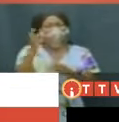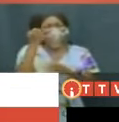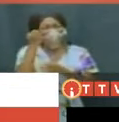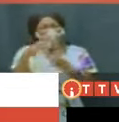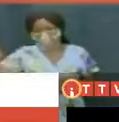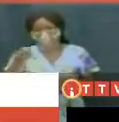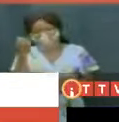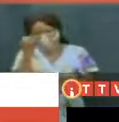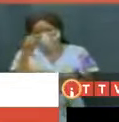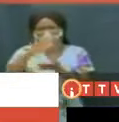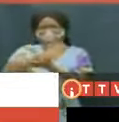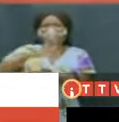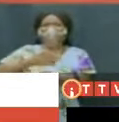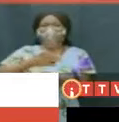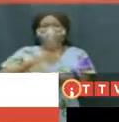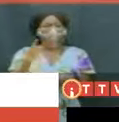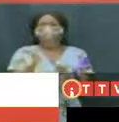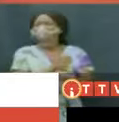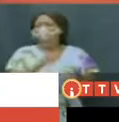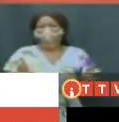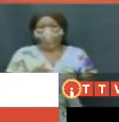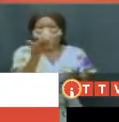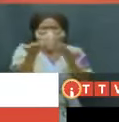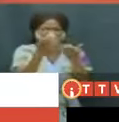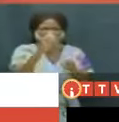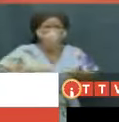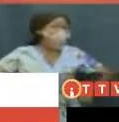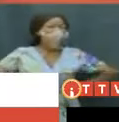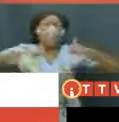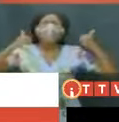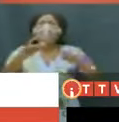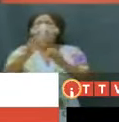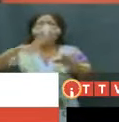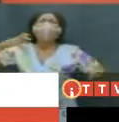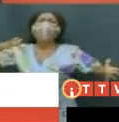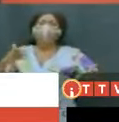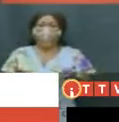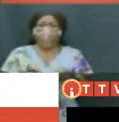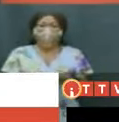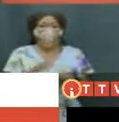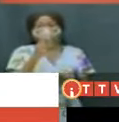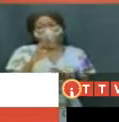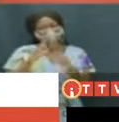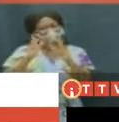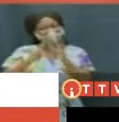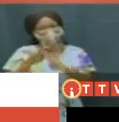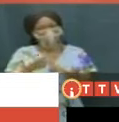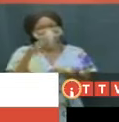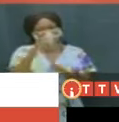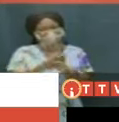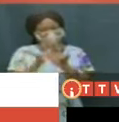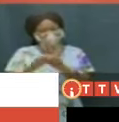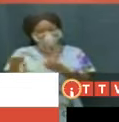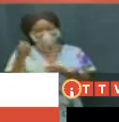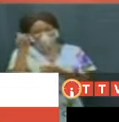kugwa chuluka bwanji sizingathe kuti ndikulipireni kuti mudwale ine ndikhale bwino ayi umadwala wekha kakuta kuti